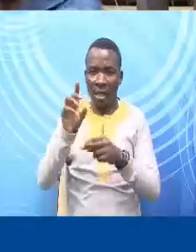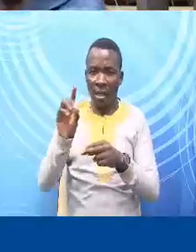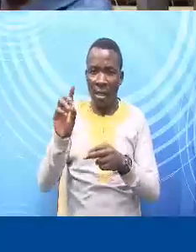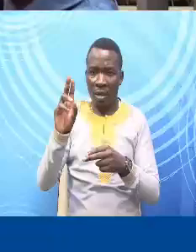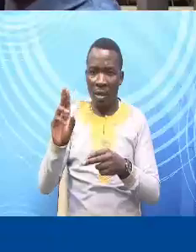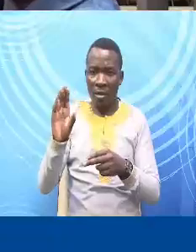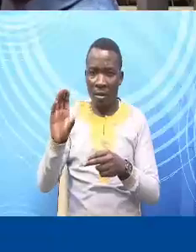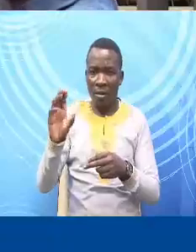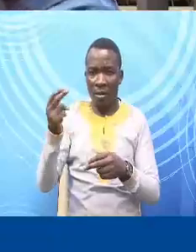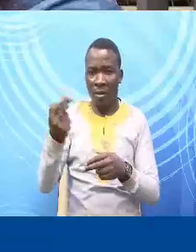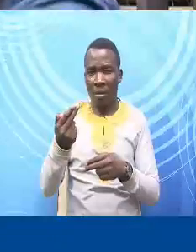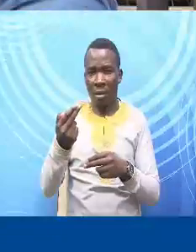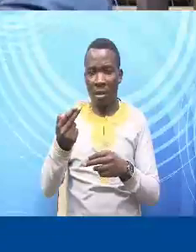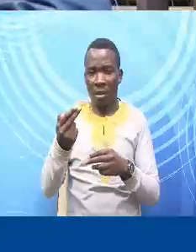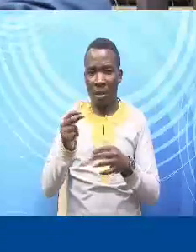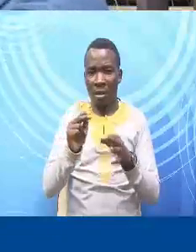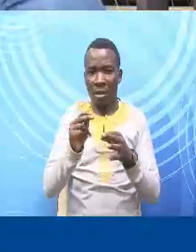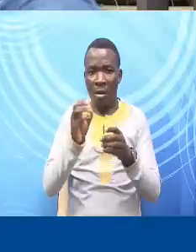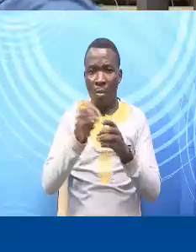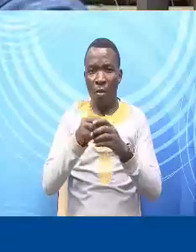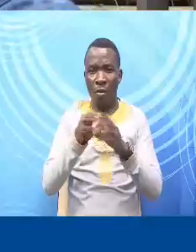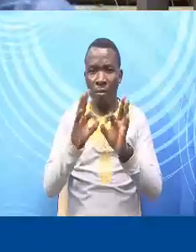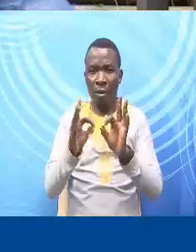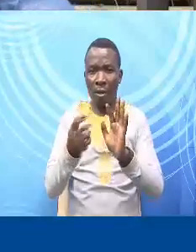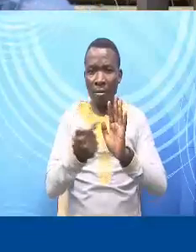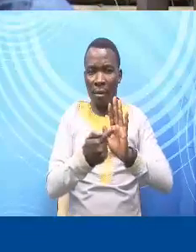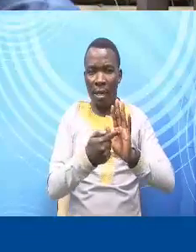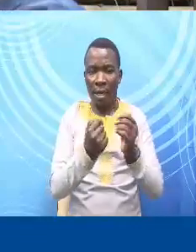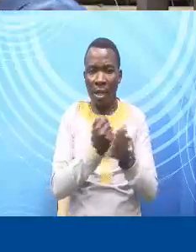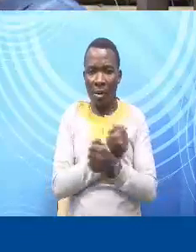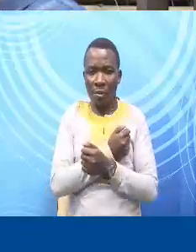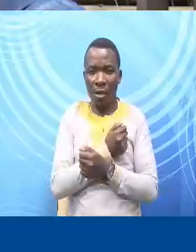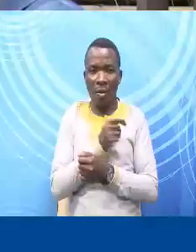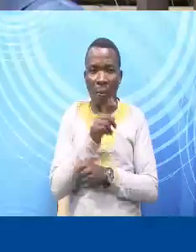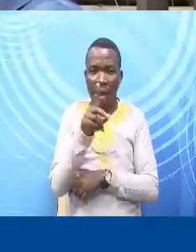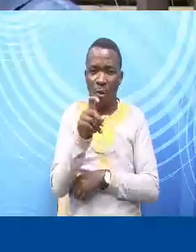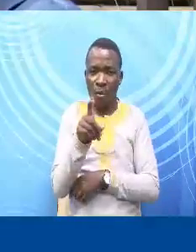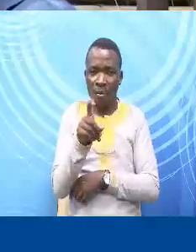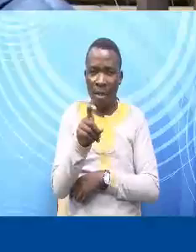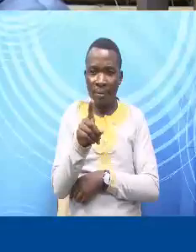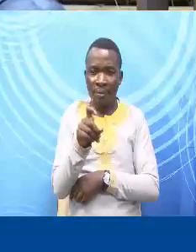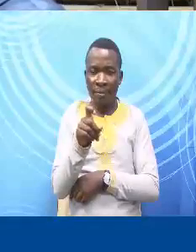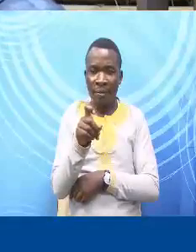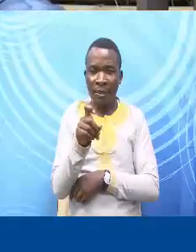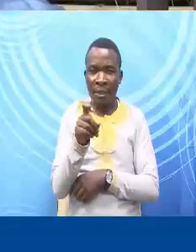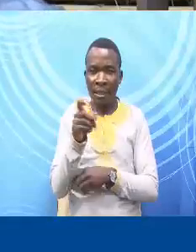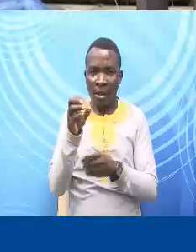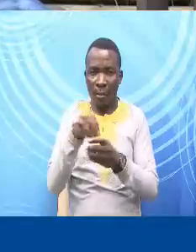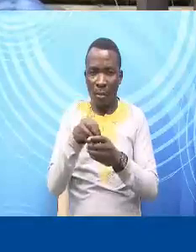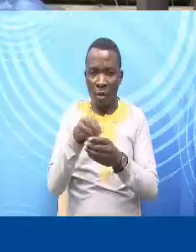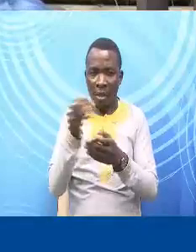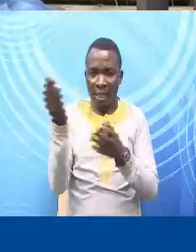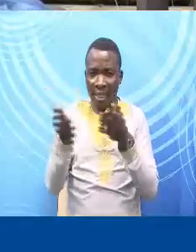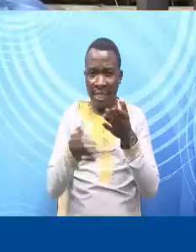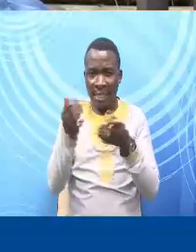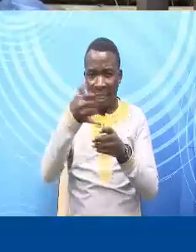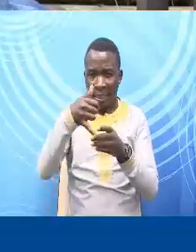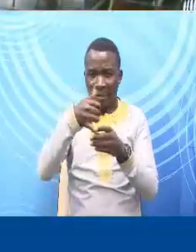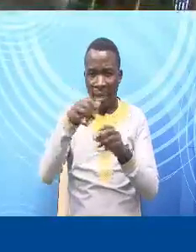Dutch mu bigaragaza ikunda kuba ari umweru mu gice cy'imbere